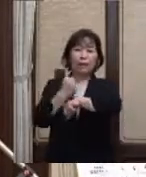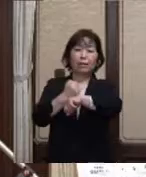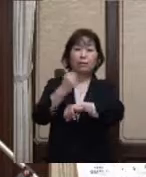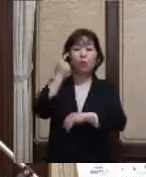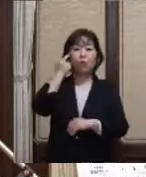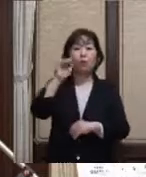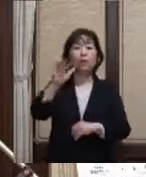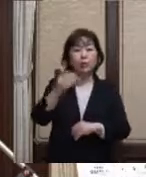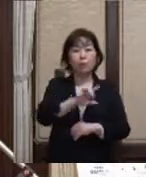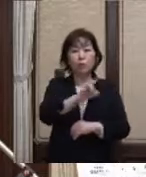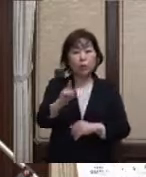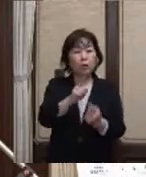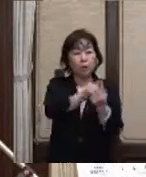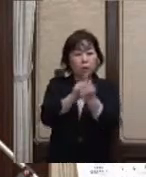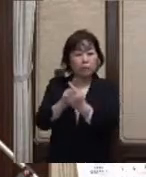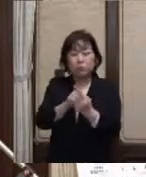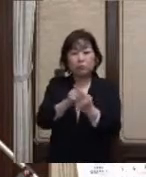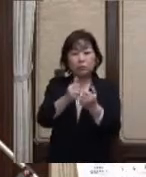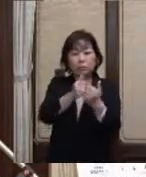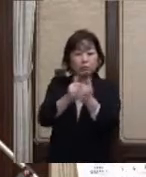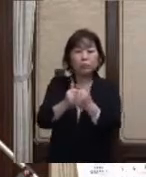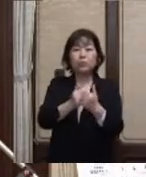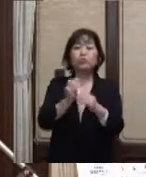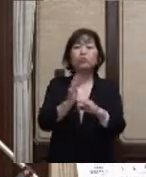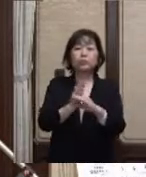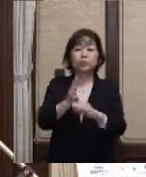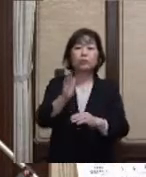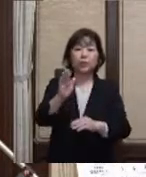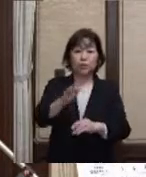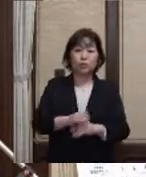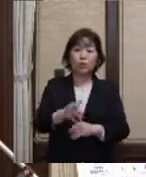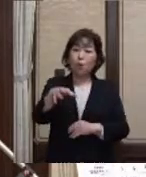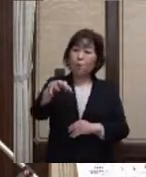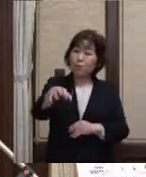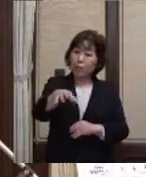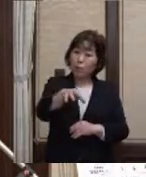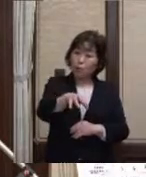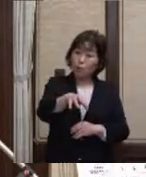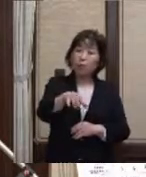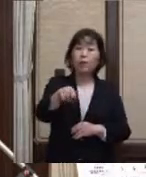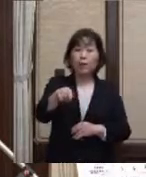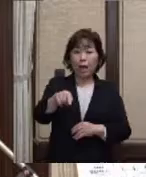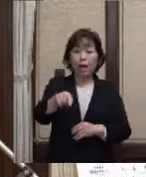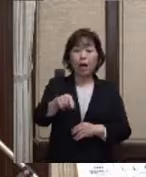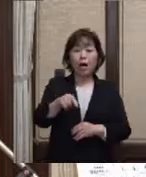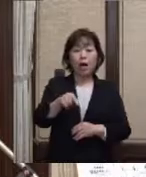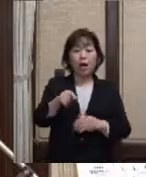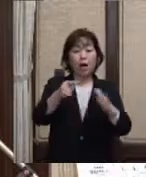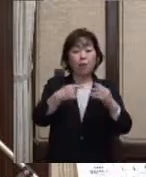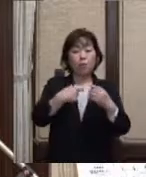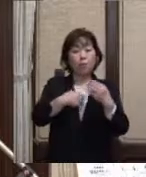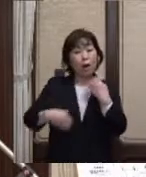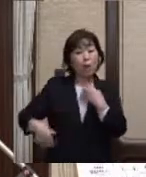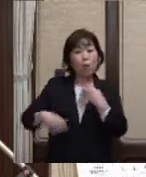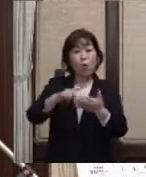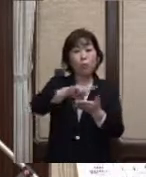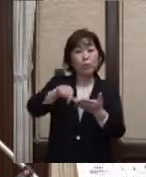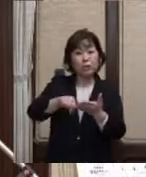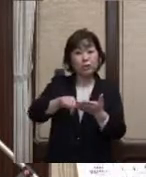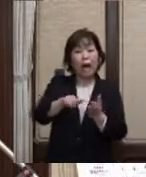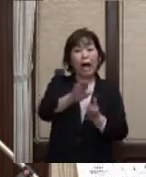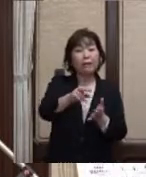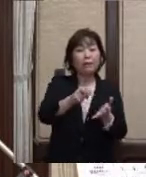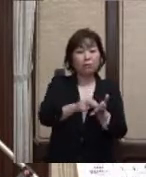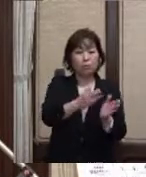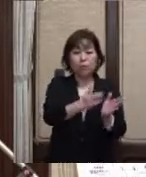今いろんなところに当たっている最中であります。で、その場所がもし候補地ができたとしても、